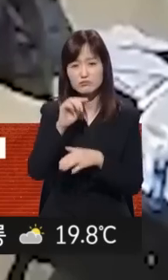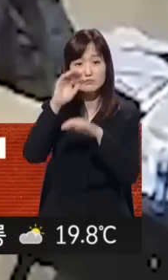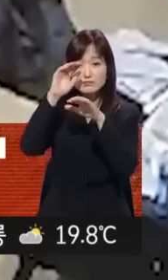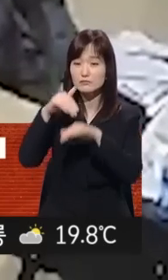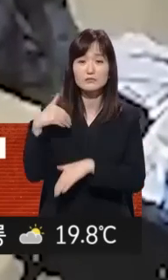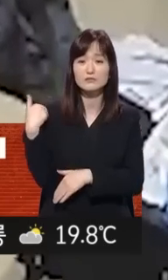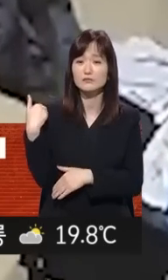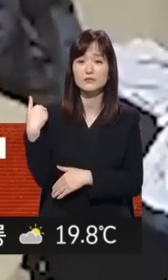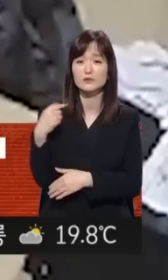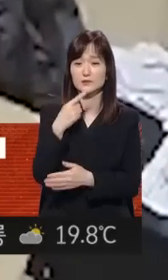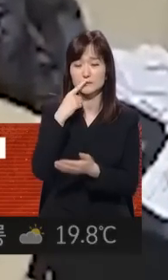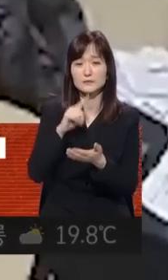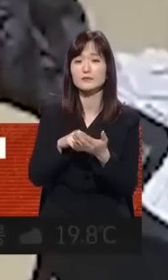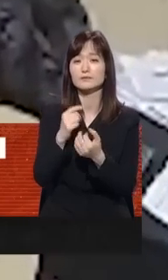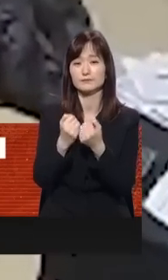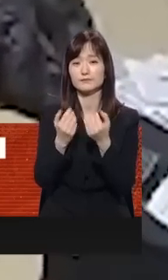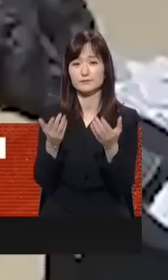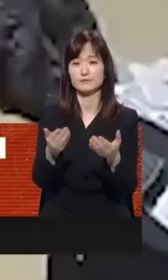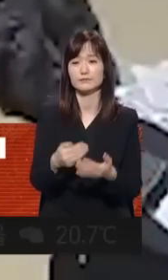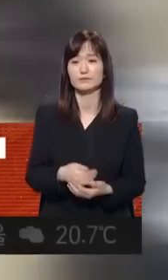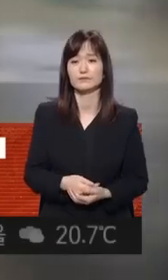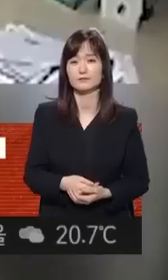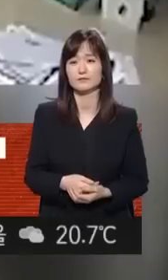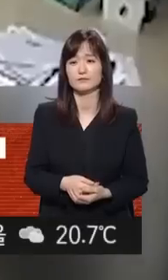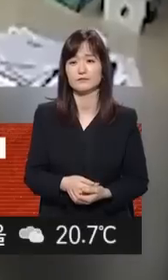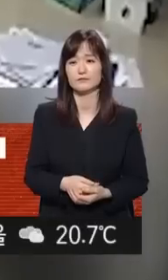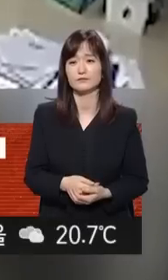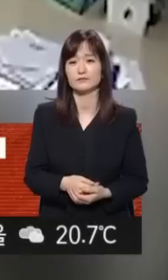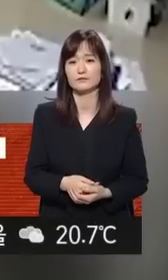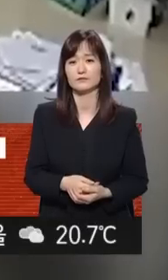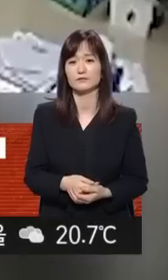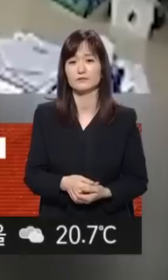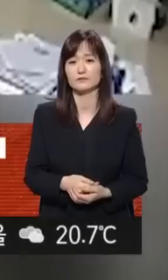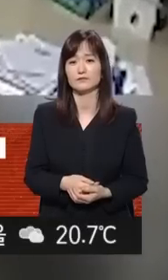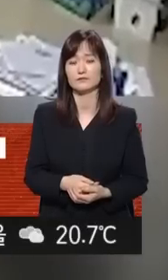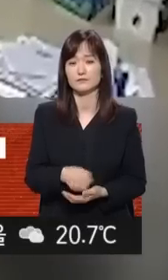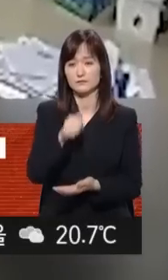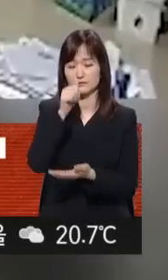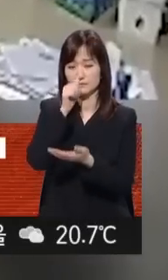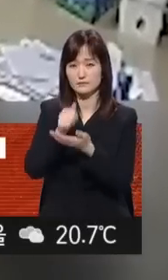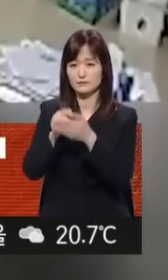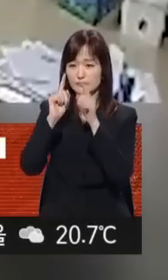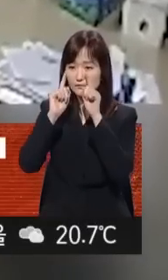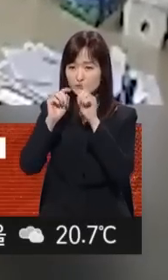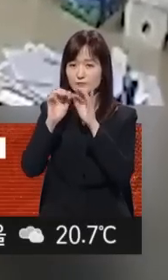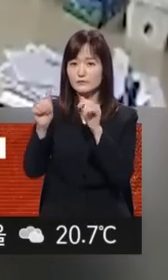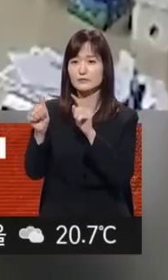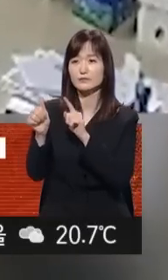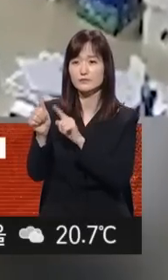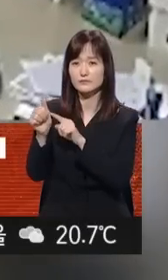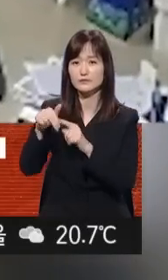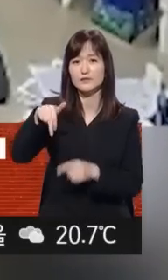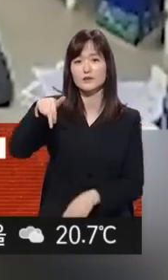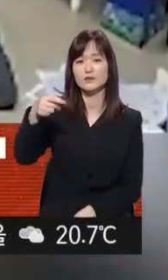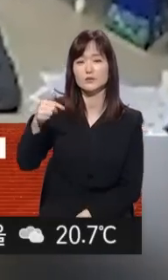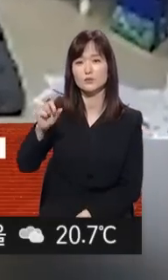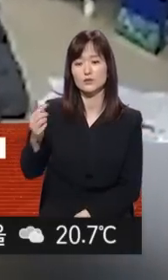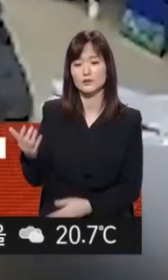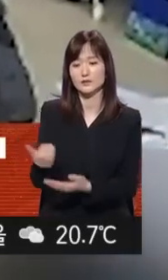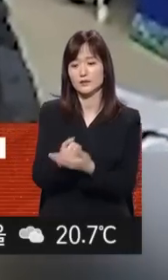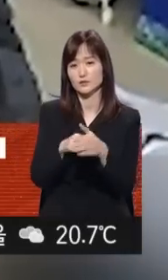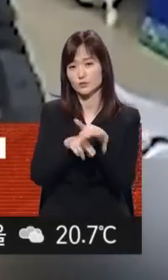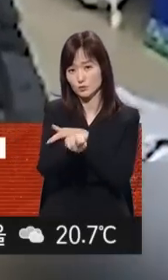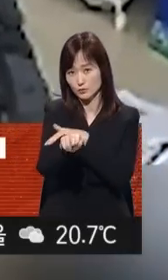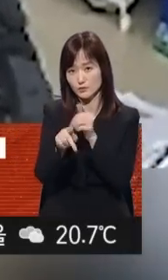그냥 쉽게 말씀드리면 그이 사람들 주장 이렇게 피의자의 주장에 따르면 코인을 들고 튄